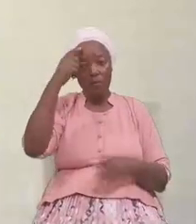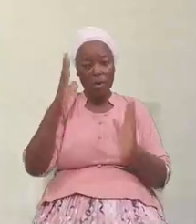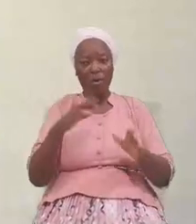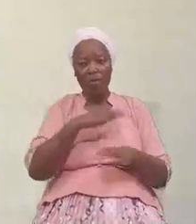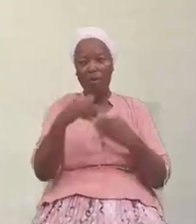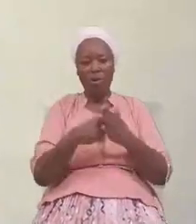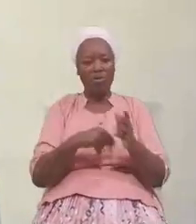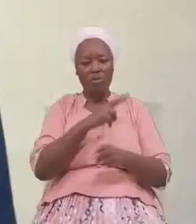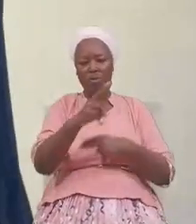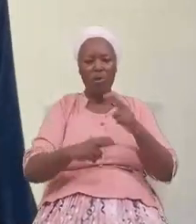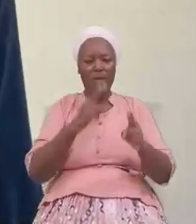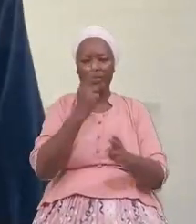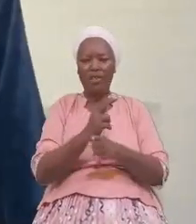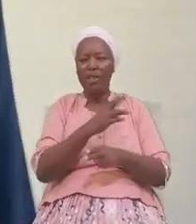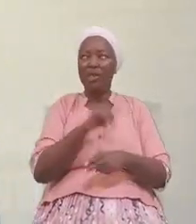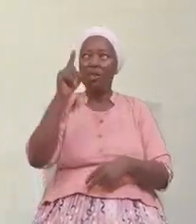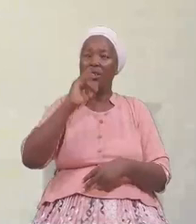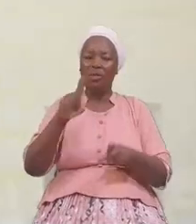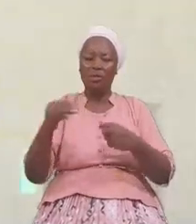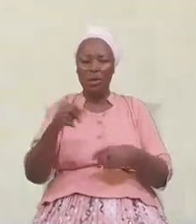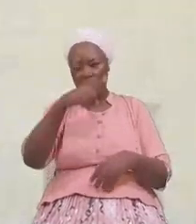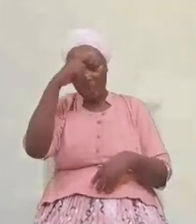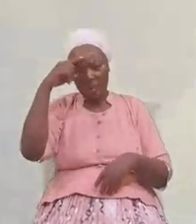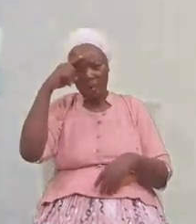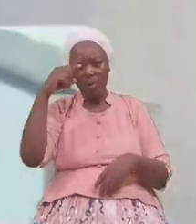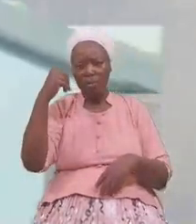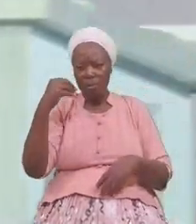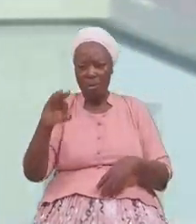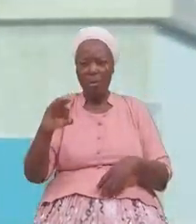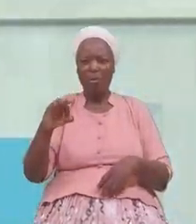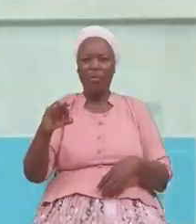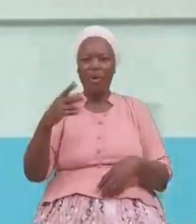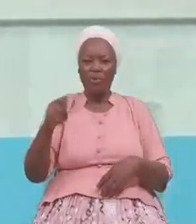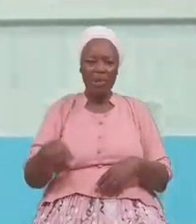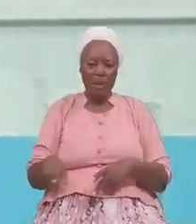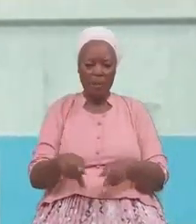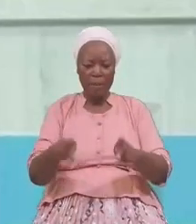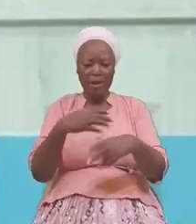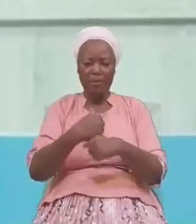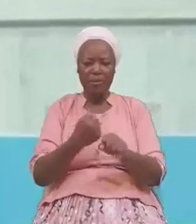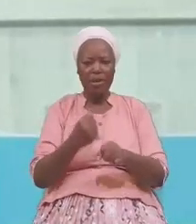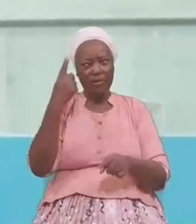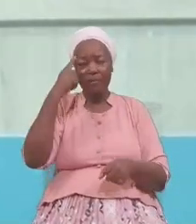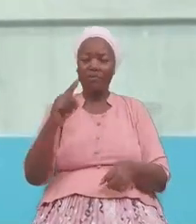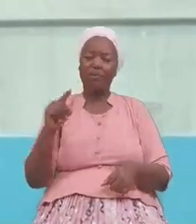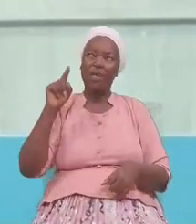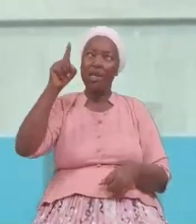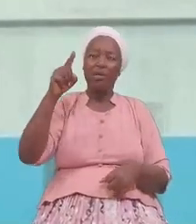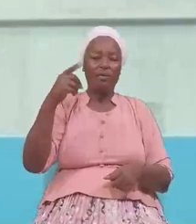et il passe à cause du chemin qui est frayé pour lui de toute